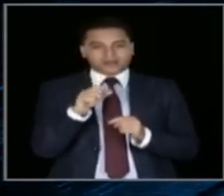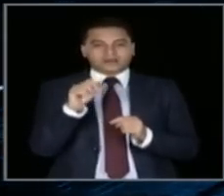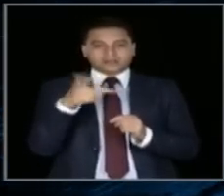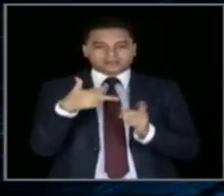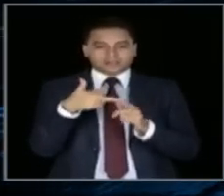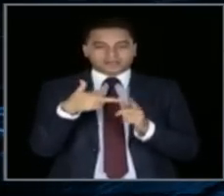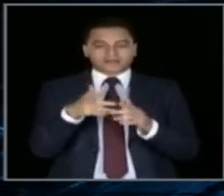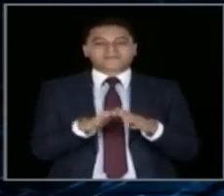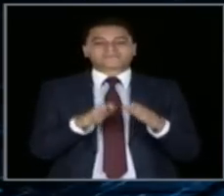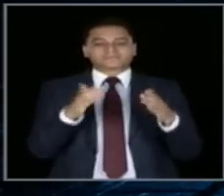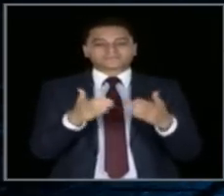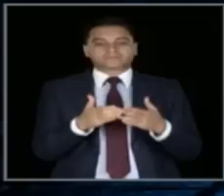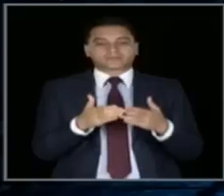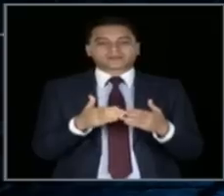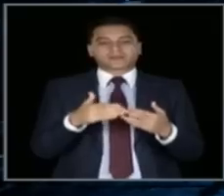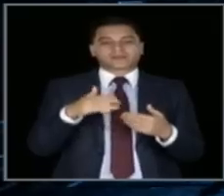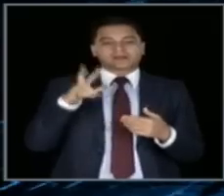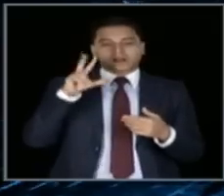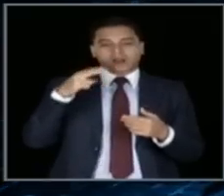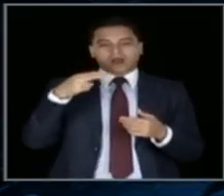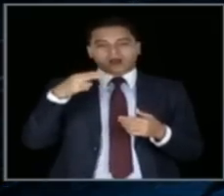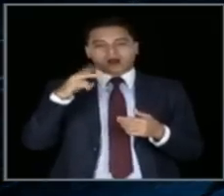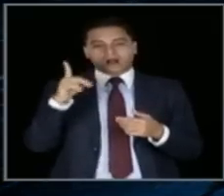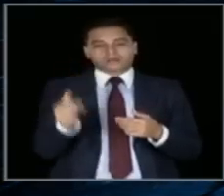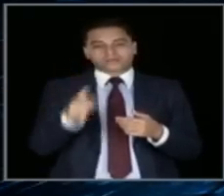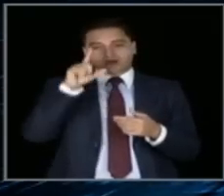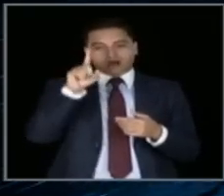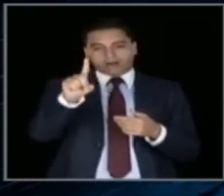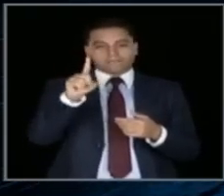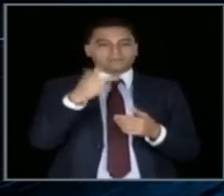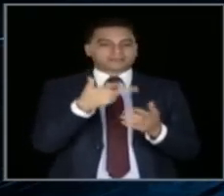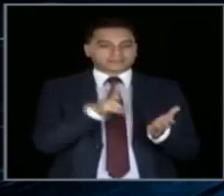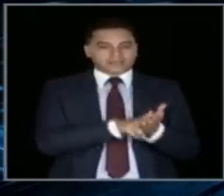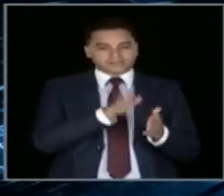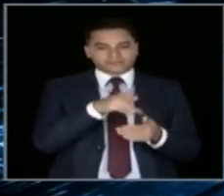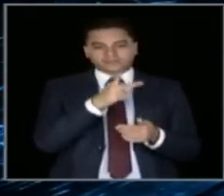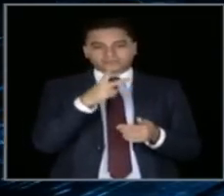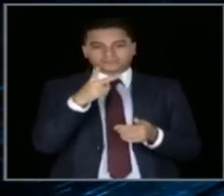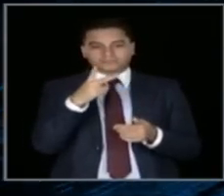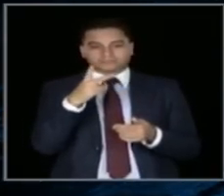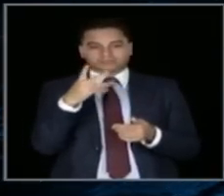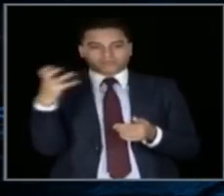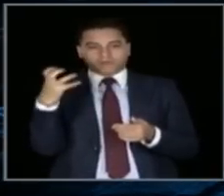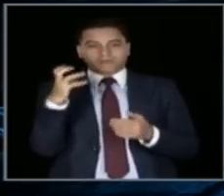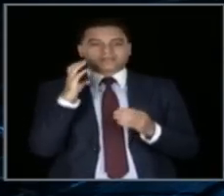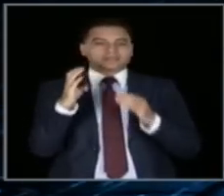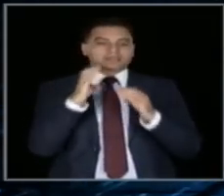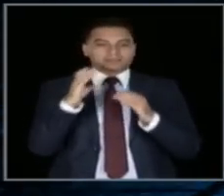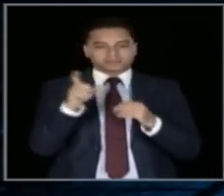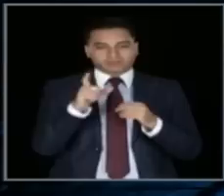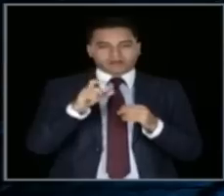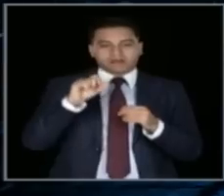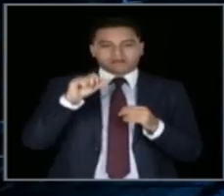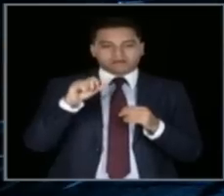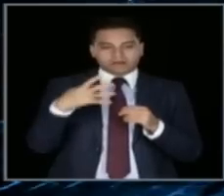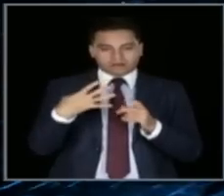295 نقطة إجابات صحيحة. العراب في المركز الثالث 3 نقاط و400 نقطة إجابات